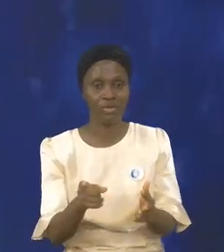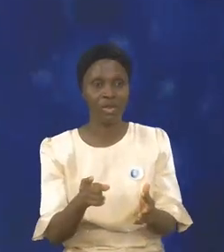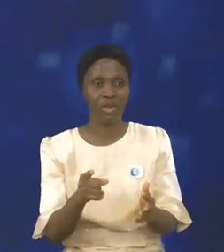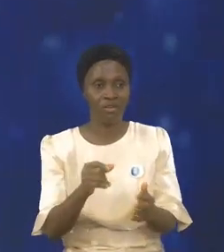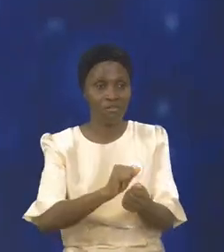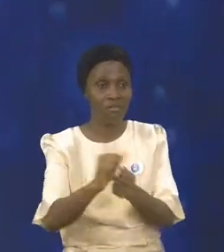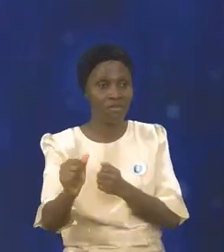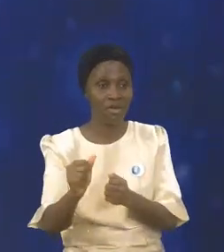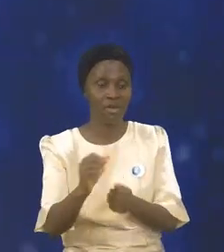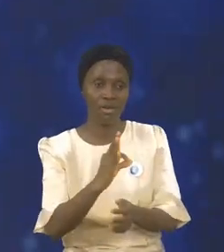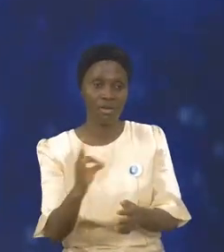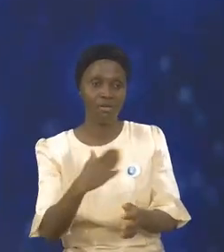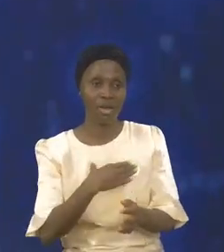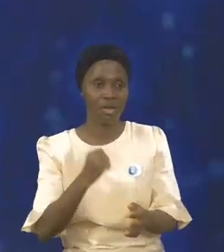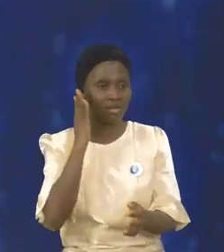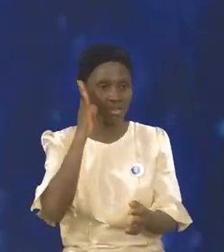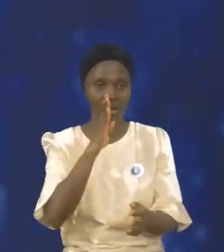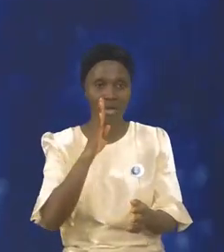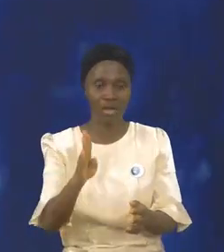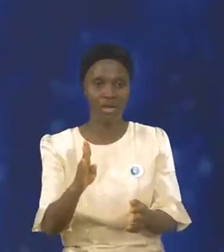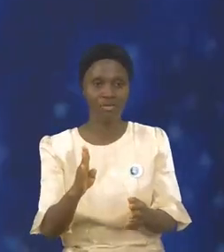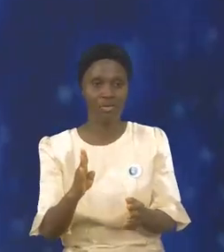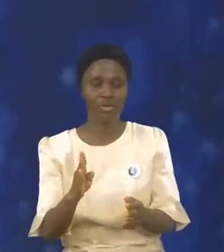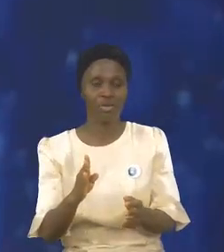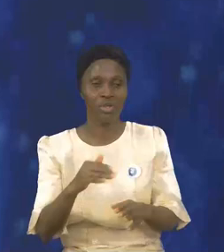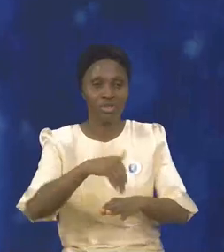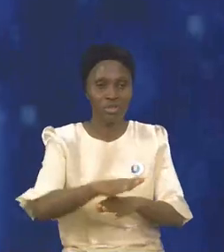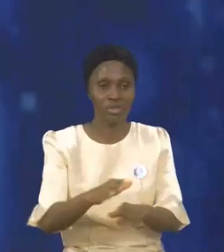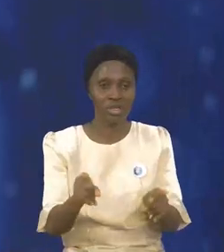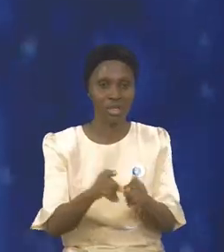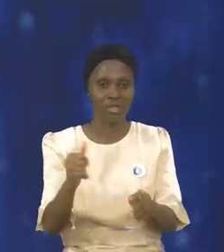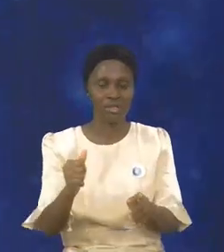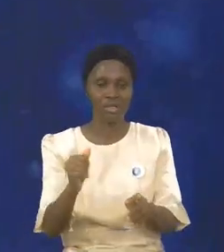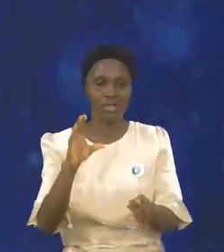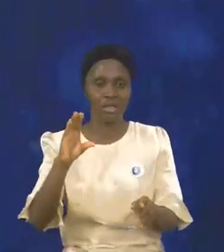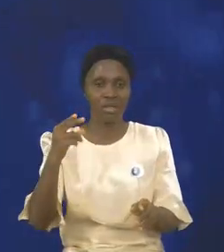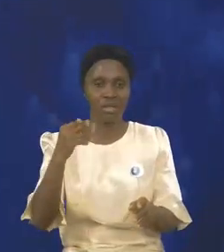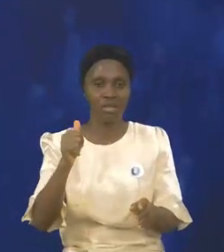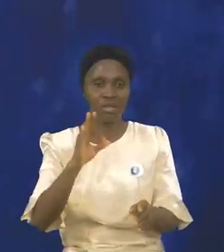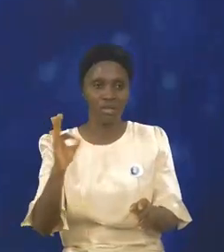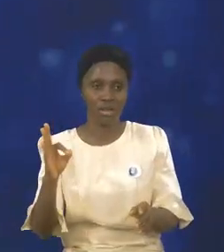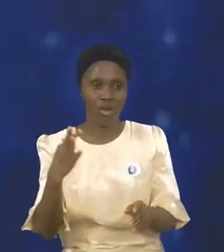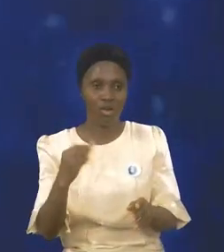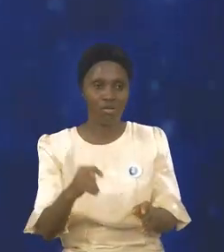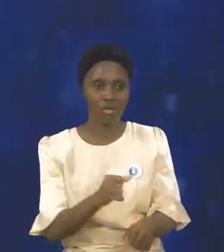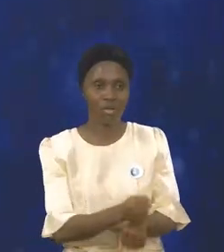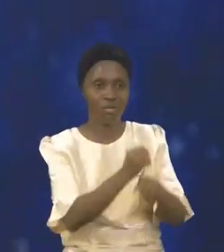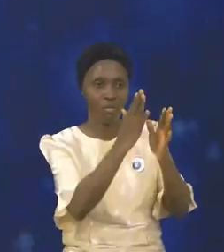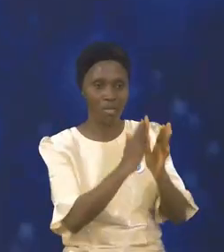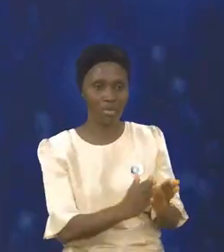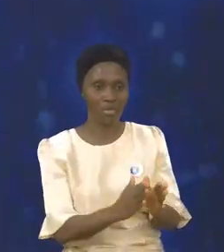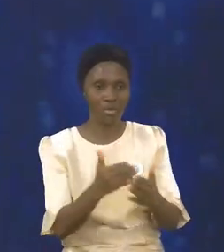fuient au loin, chassées comme la balle des montagnes